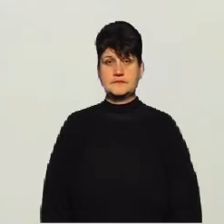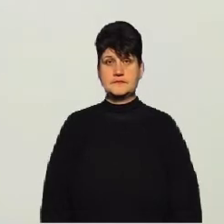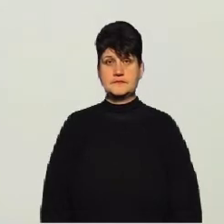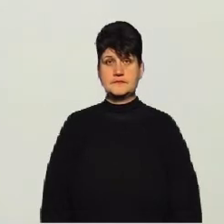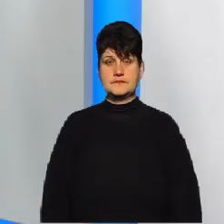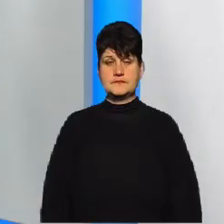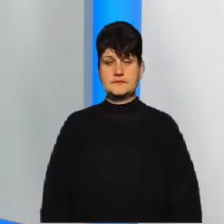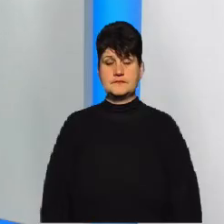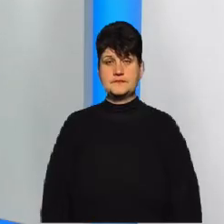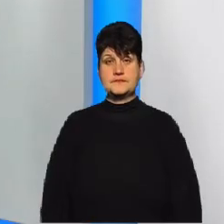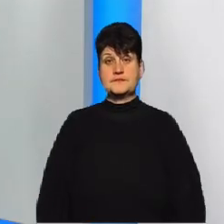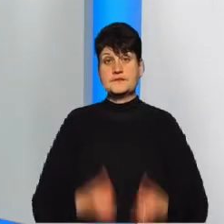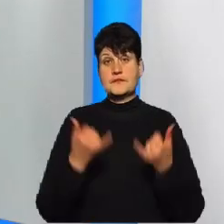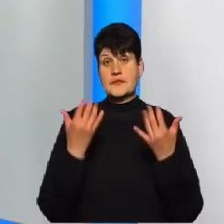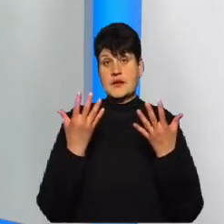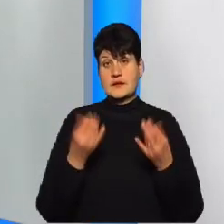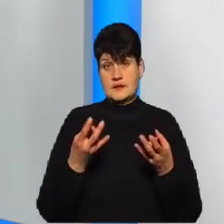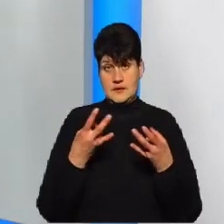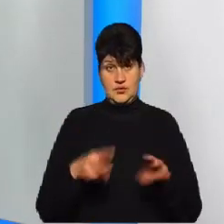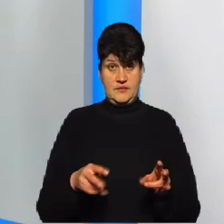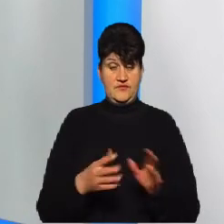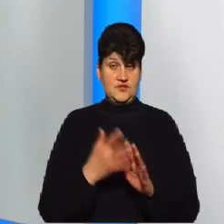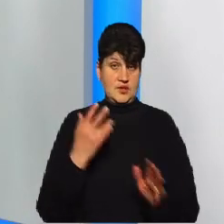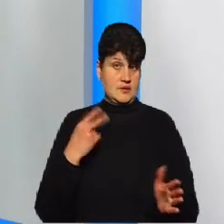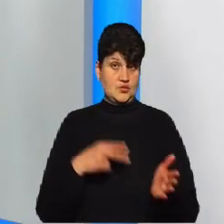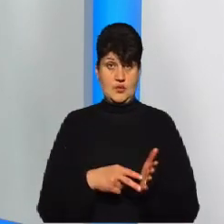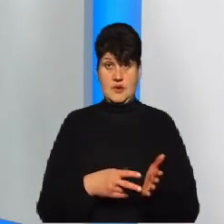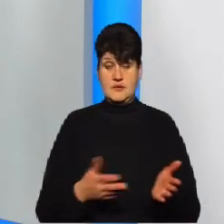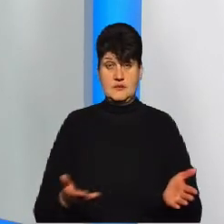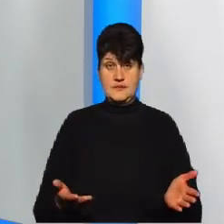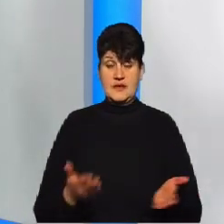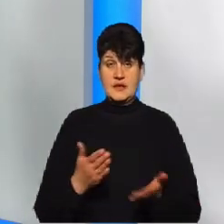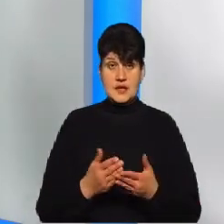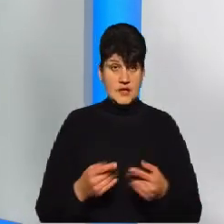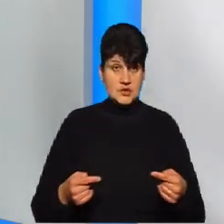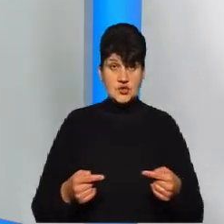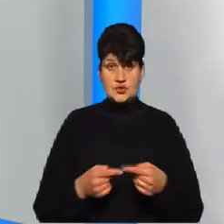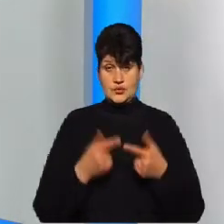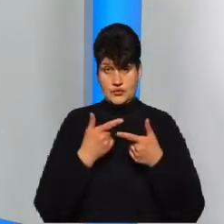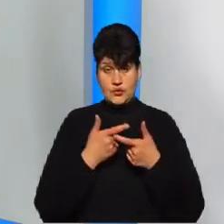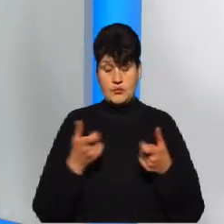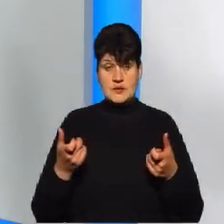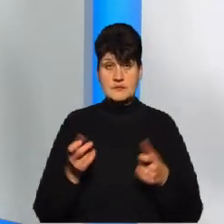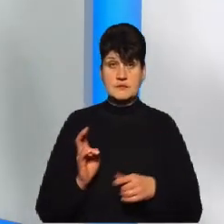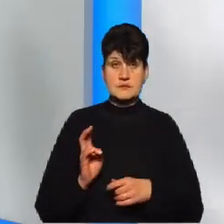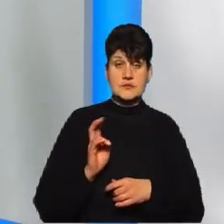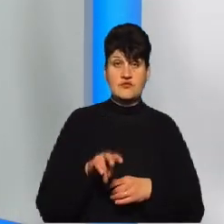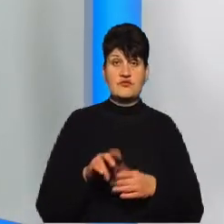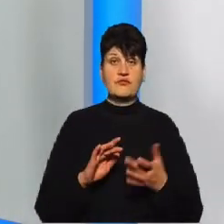Ну, на сьогоднішній день не потрібно в чергах стояти. Значить, є чітка інформація. Зайшовши в інтернет,